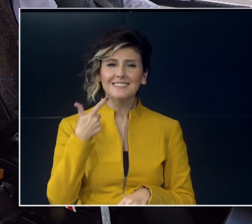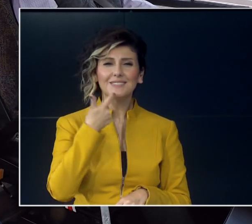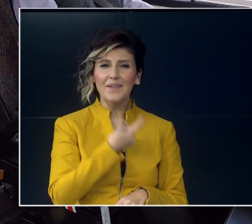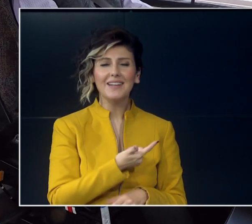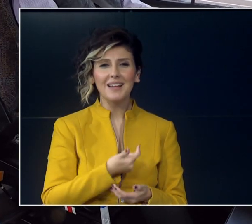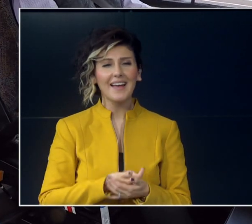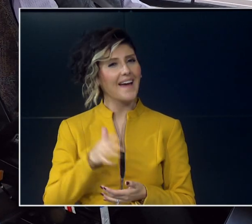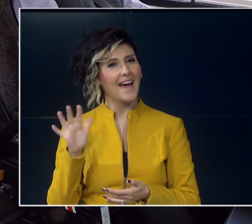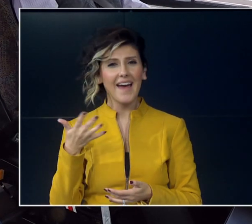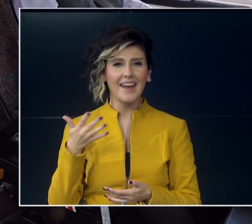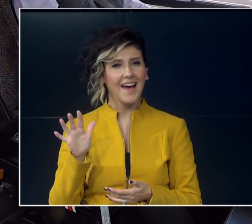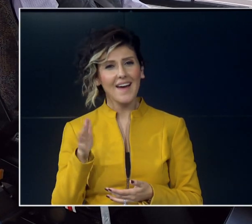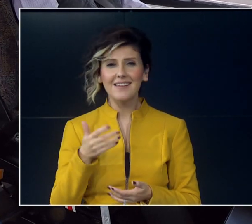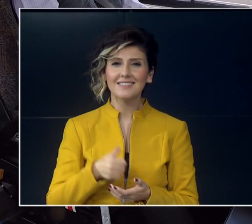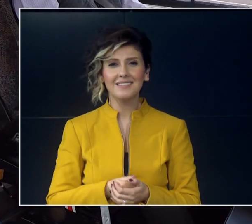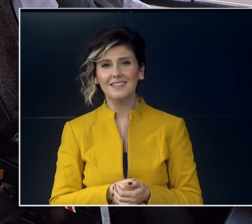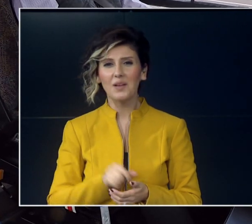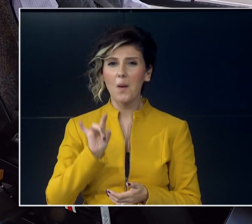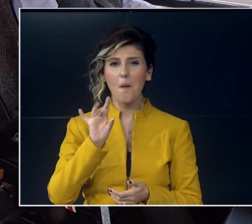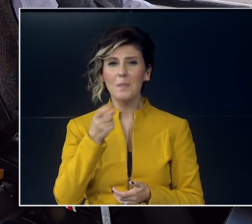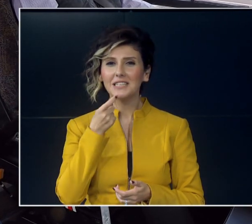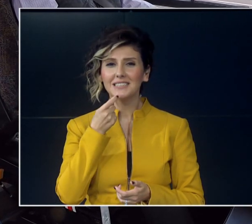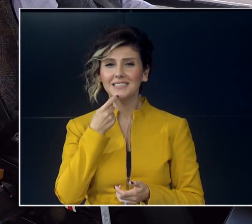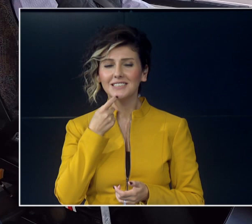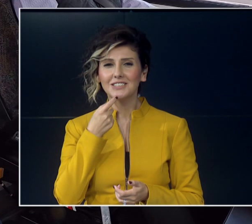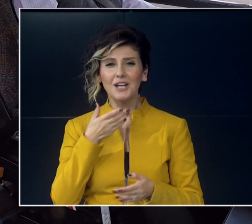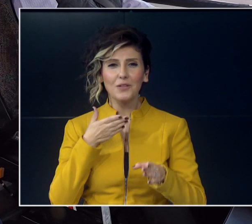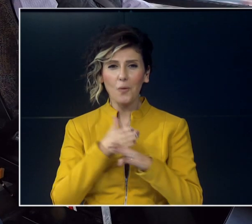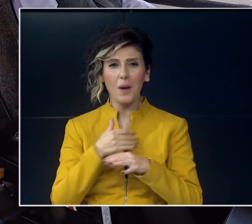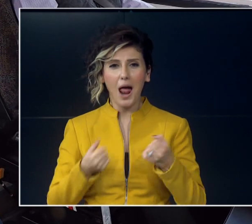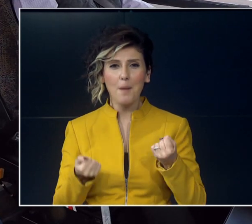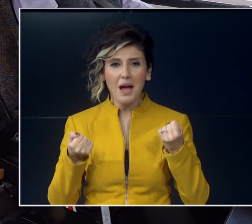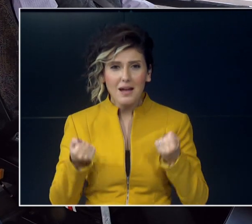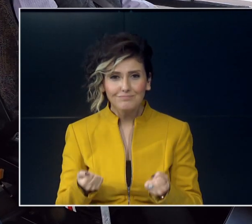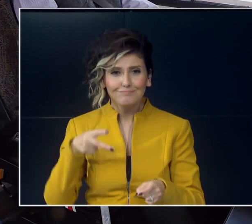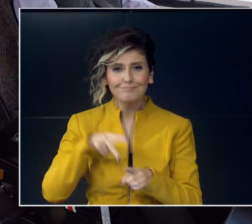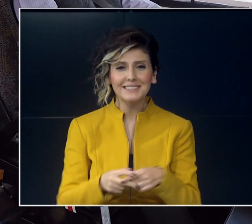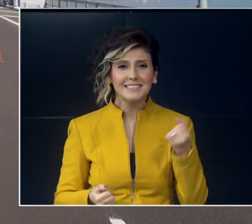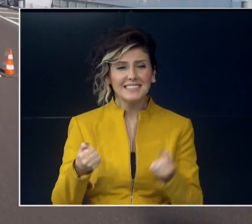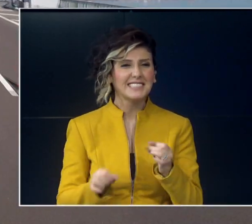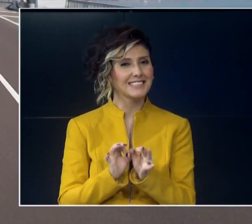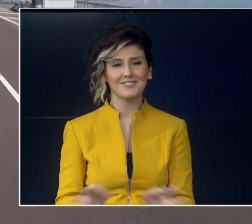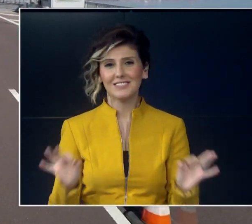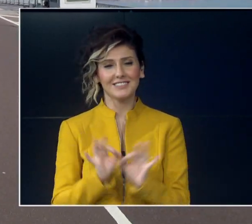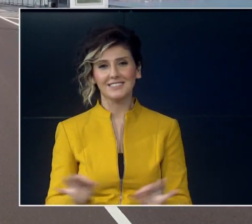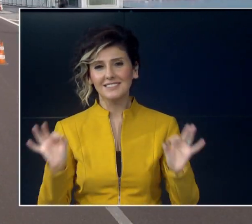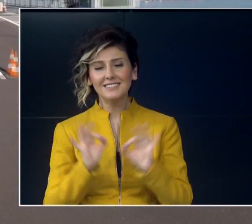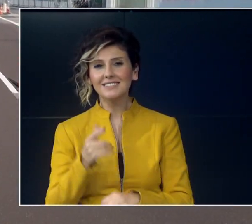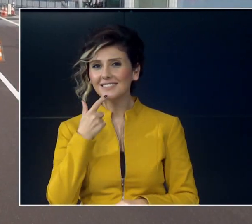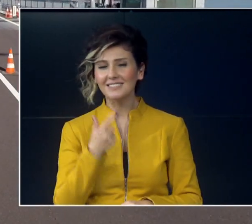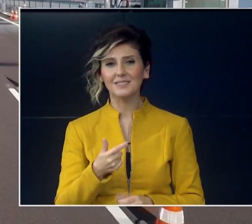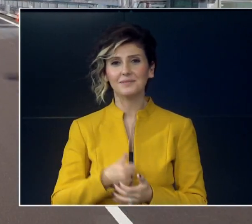söyleyeyim. Herhalde bir 15 senedir doğru dürüst araba kullanmıyorum. Evet. Ya